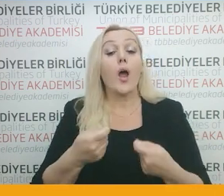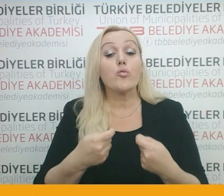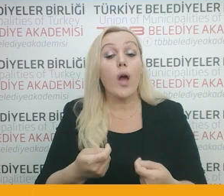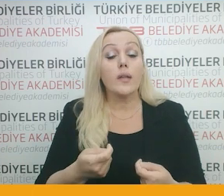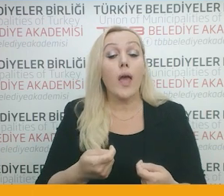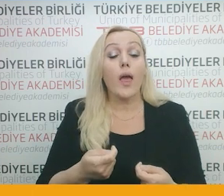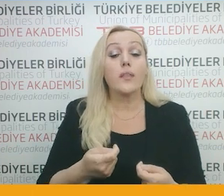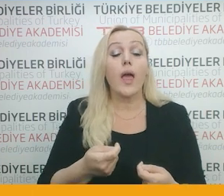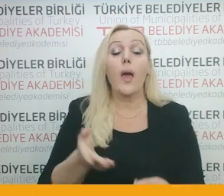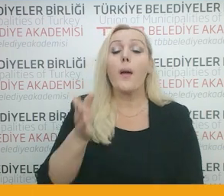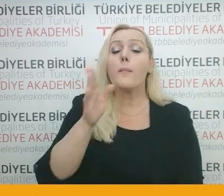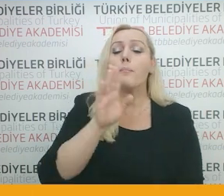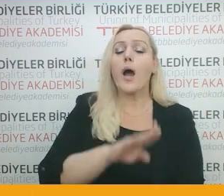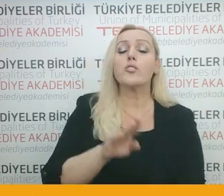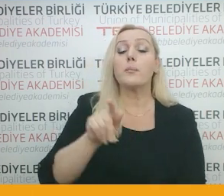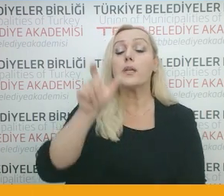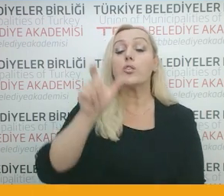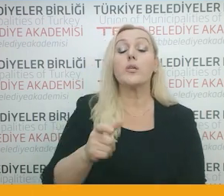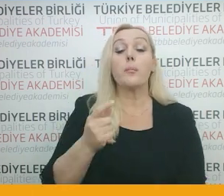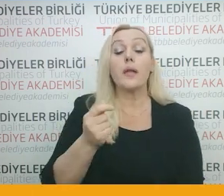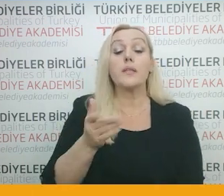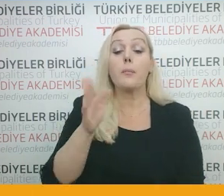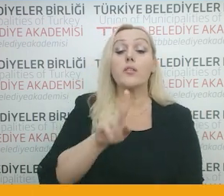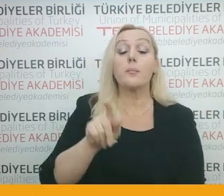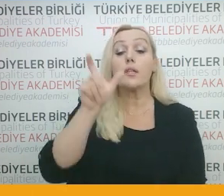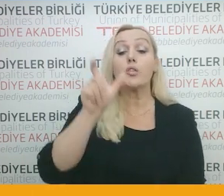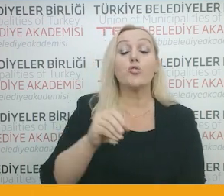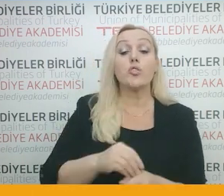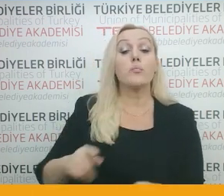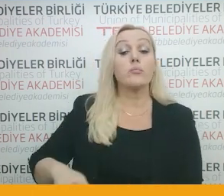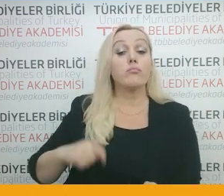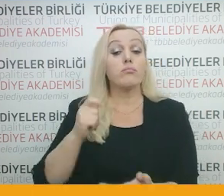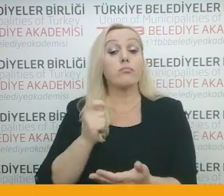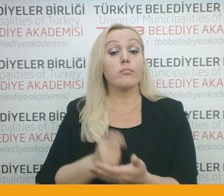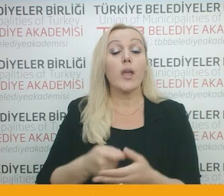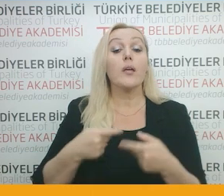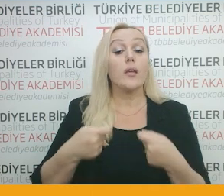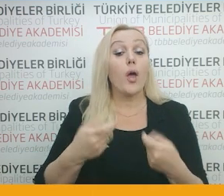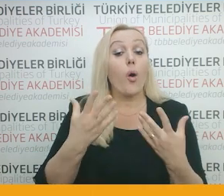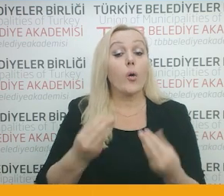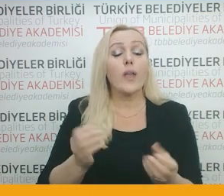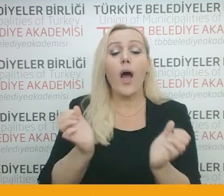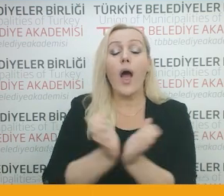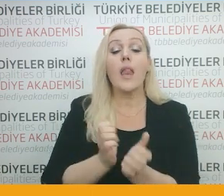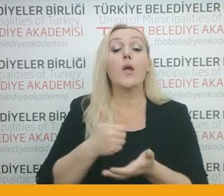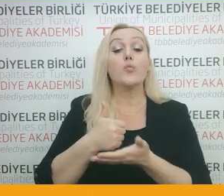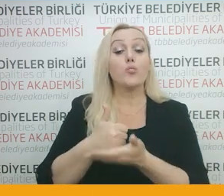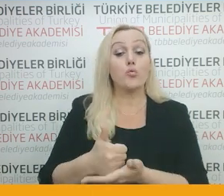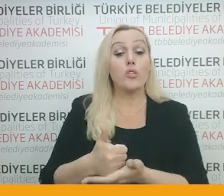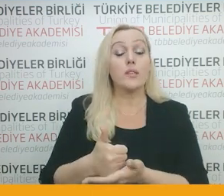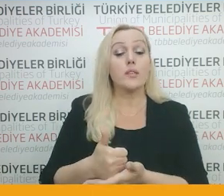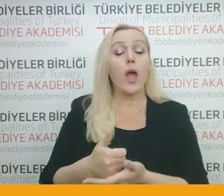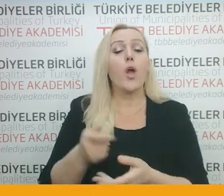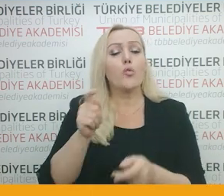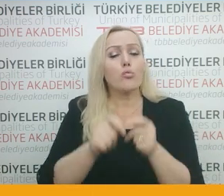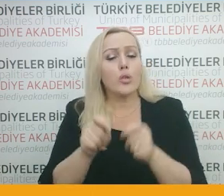Yani başkasına ait parayı başkası için harcadığımız zaman kamu hizmeti yaparken de aile bütçesini harcıyormuş gibi hem